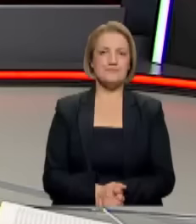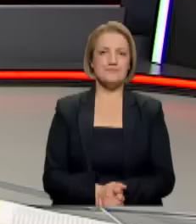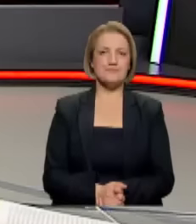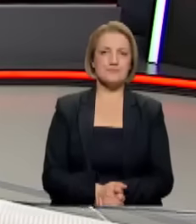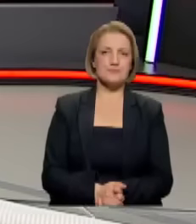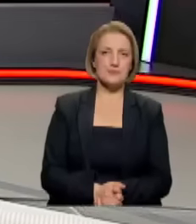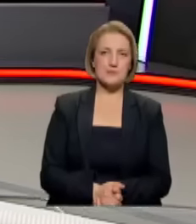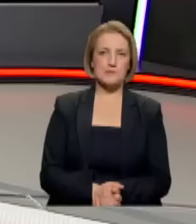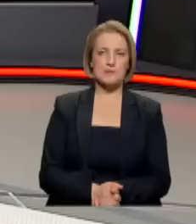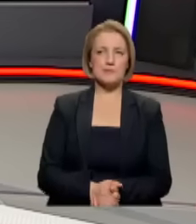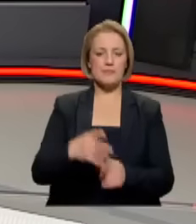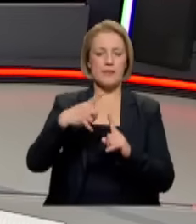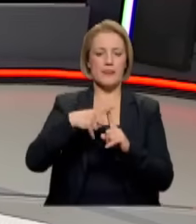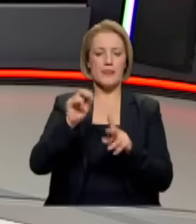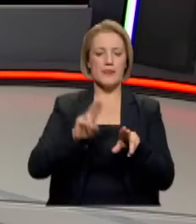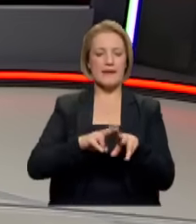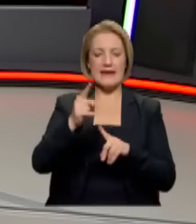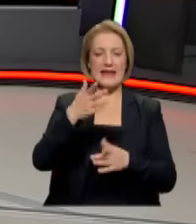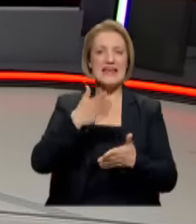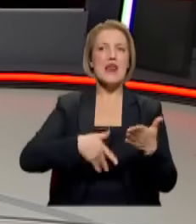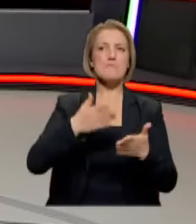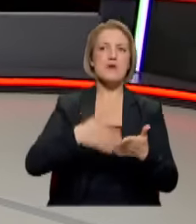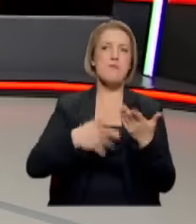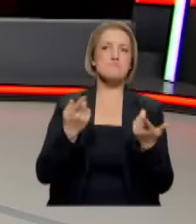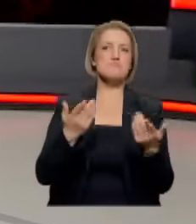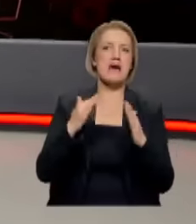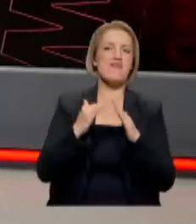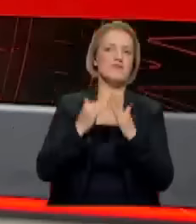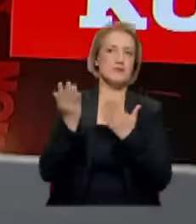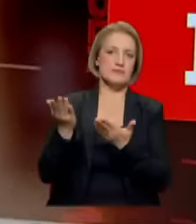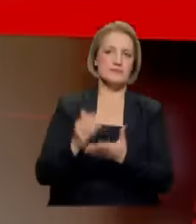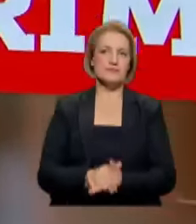gelelim TOKİ'den yarım yamalak konutlara